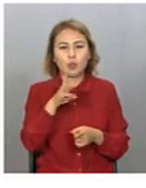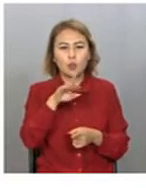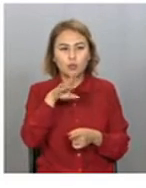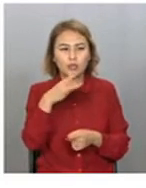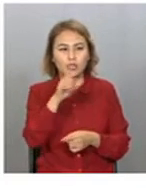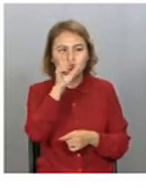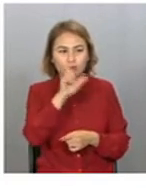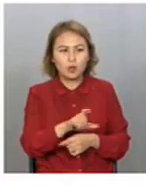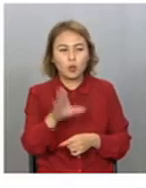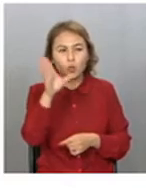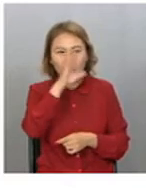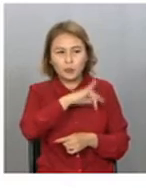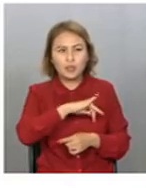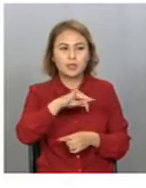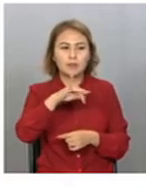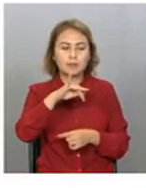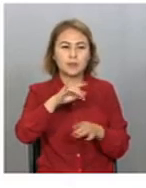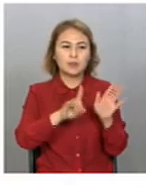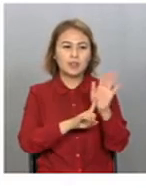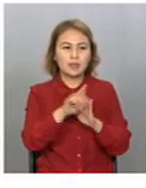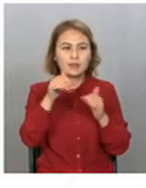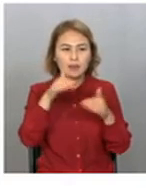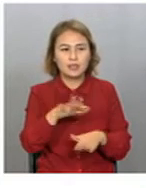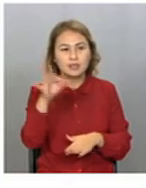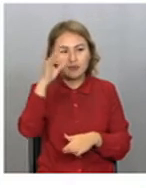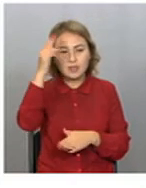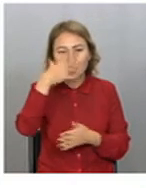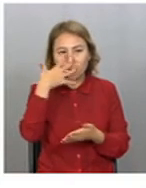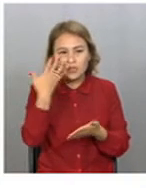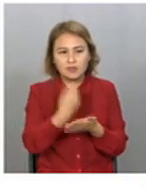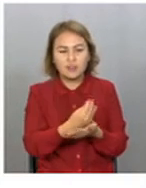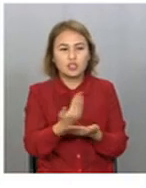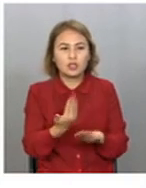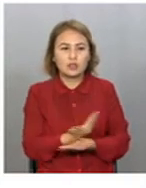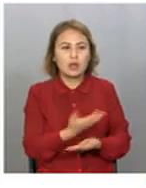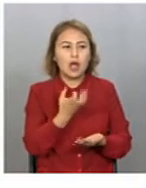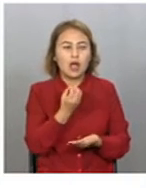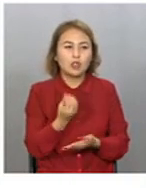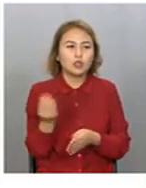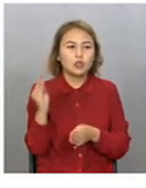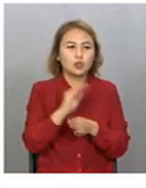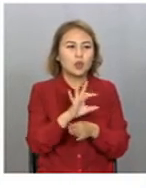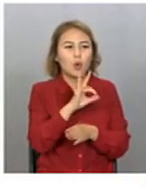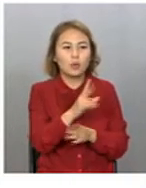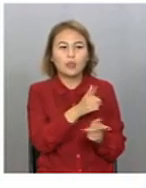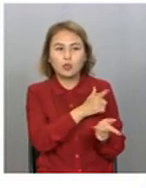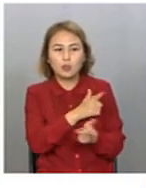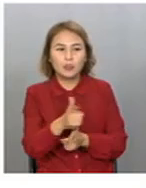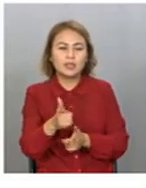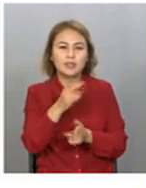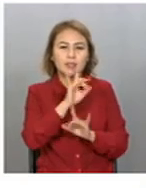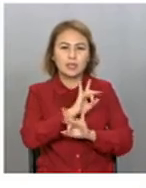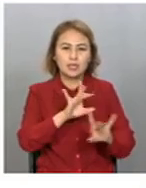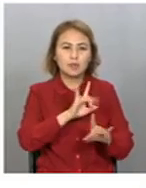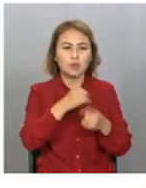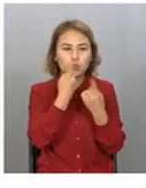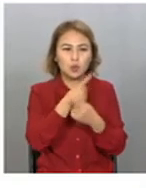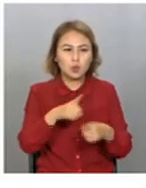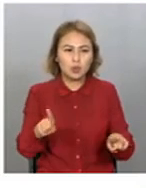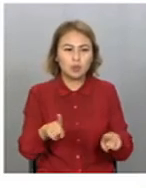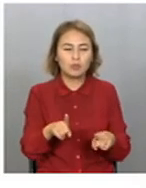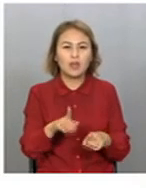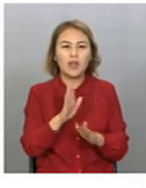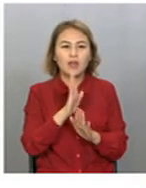По-настоящему мудрый человек умеет применить знания в своей собственной жизни. а еще он готов поделиться ими